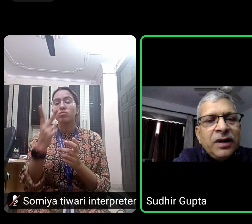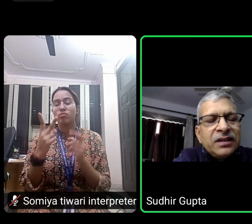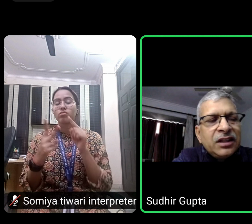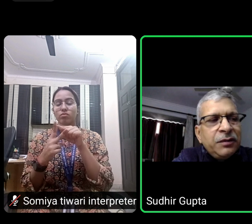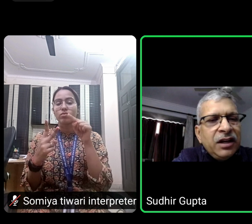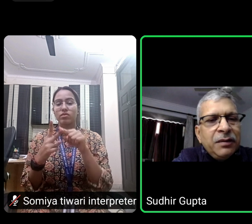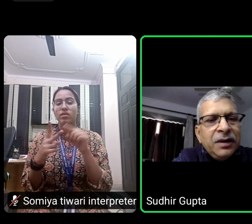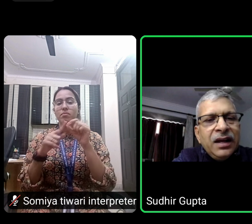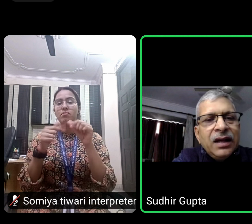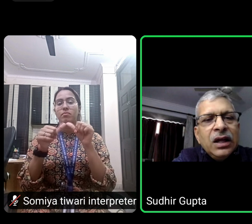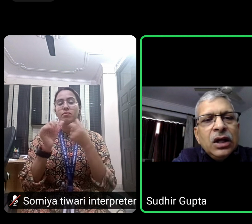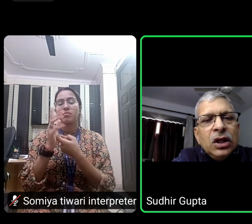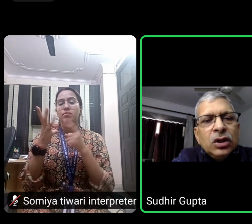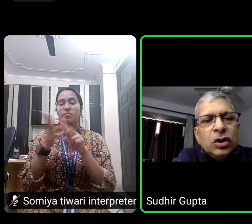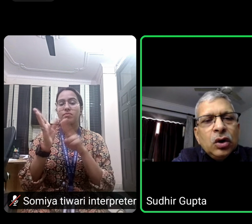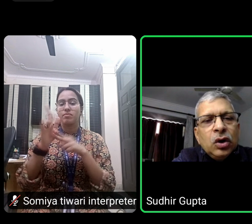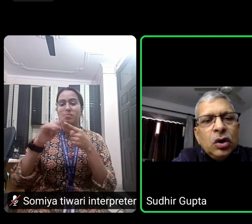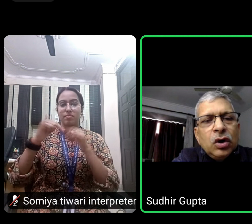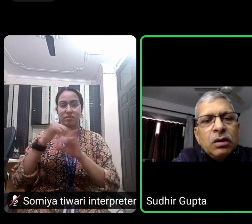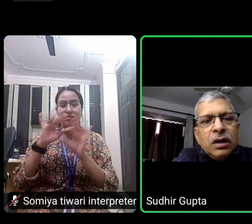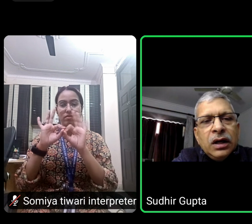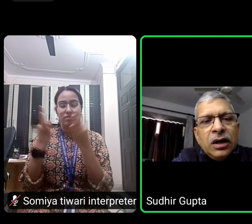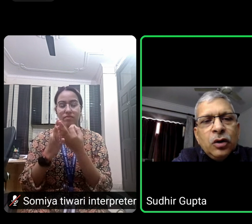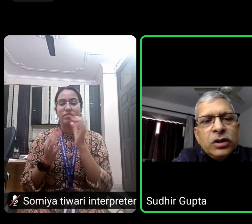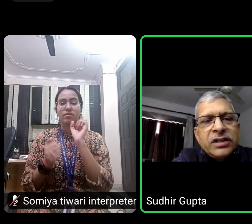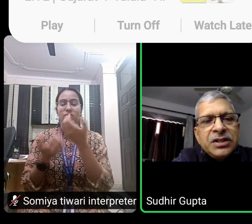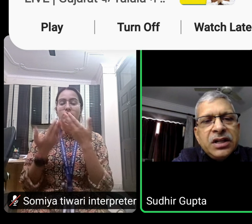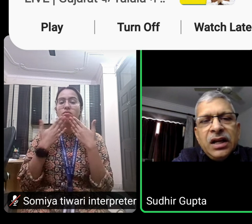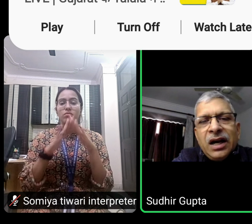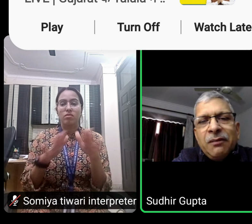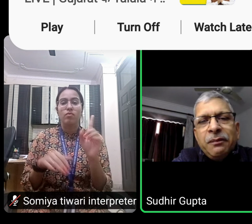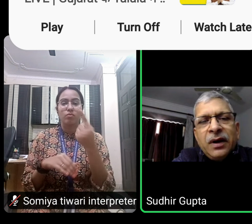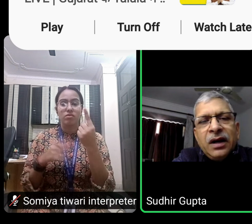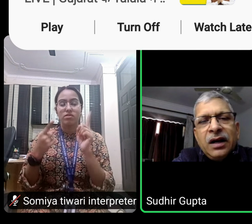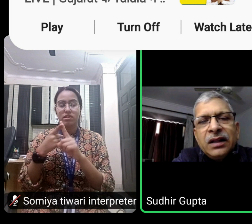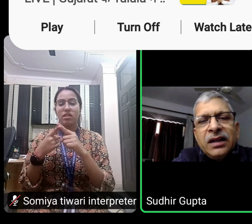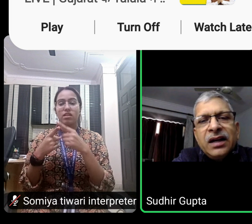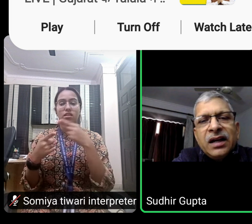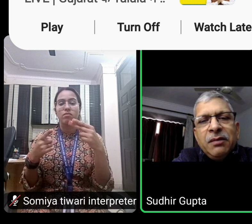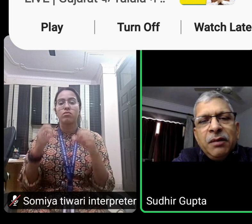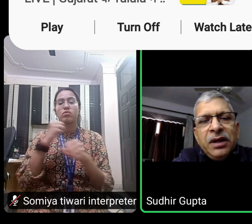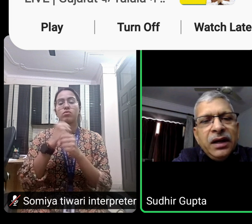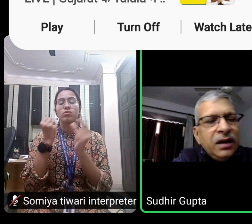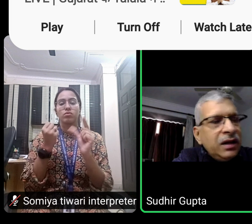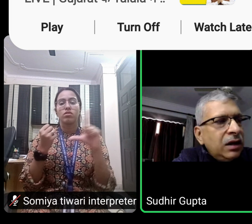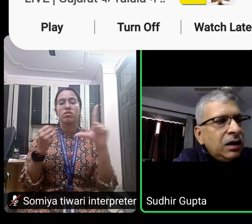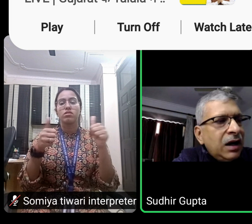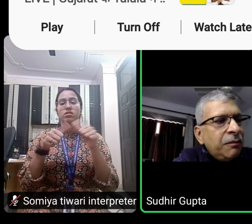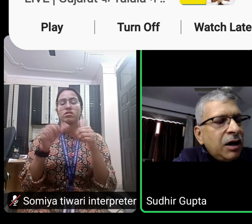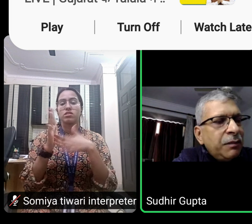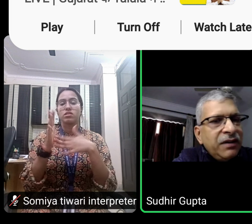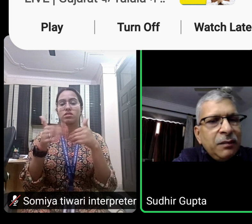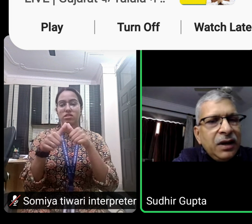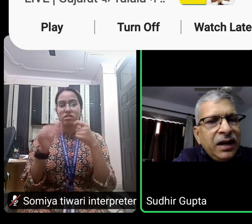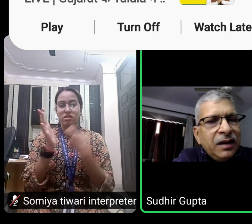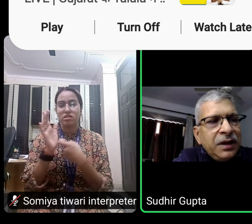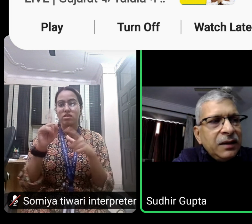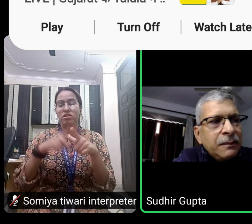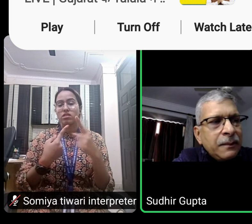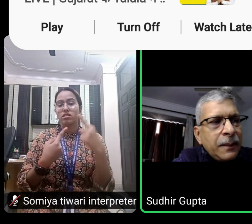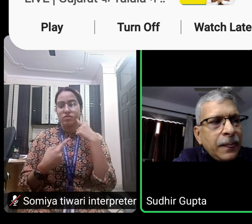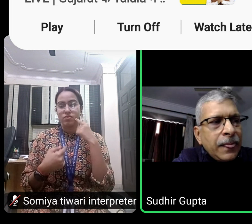में जो हमारे साथ अभी अवेलेबल हैं। तो गुलजार जी, आप आतिका की मम्मी हैं, आप अवेलेबल